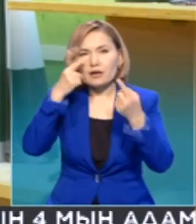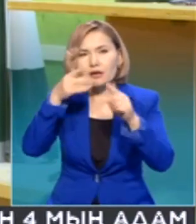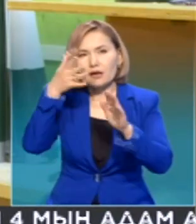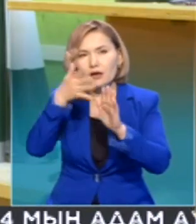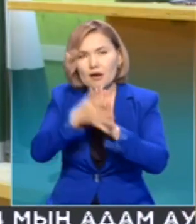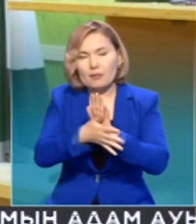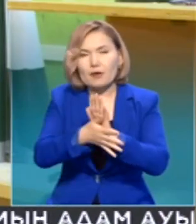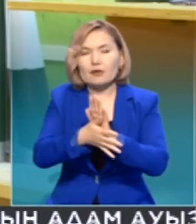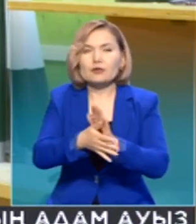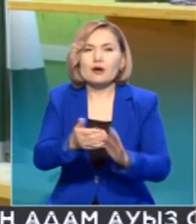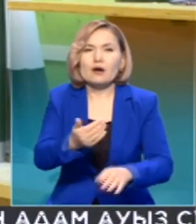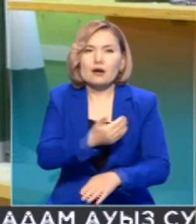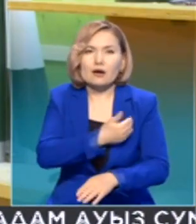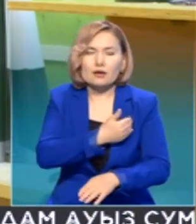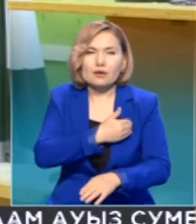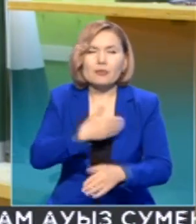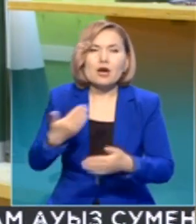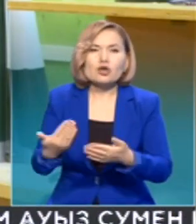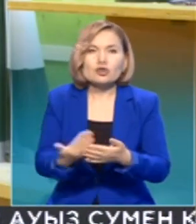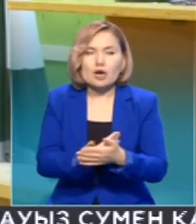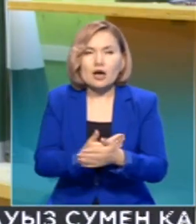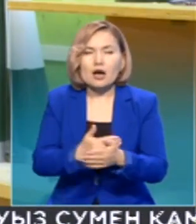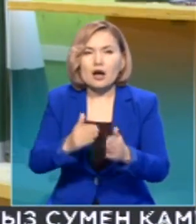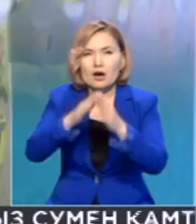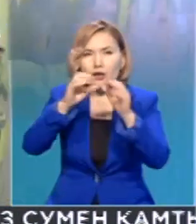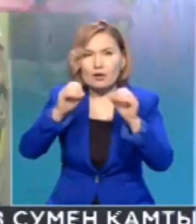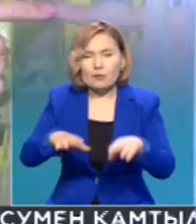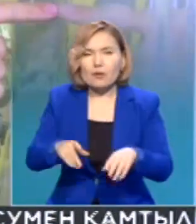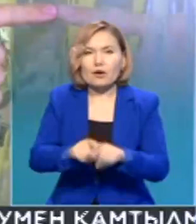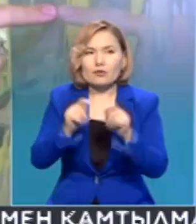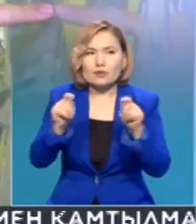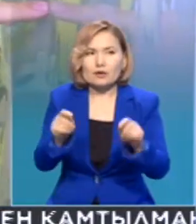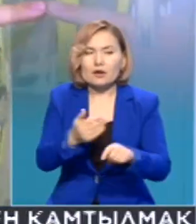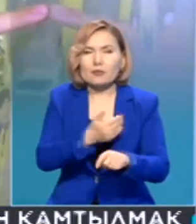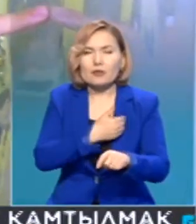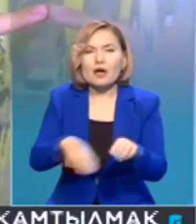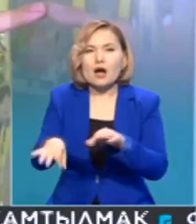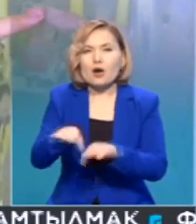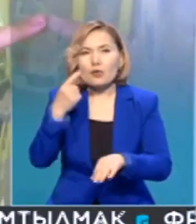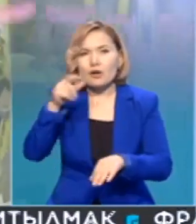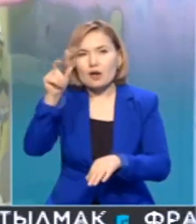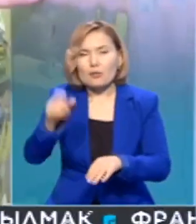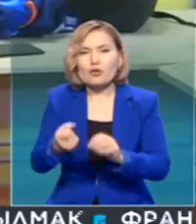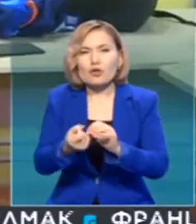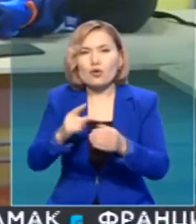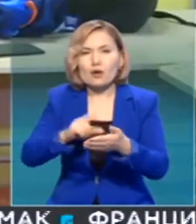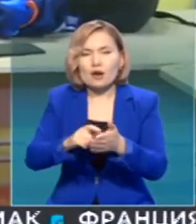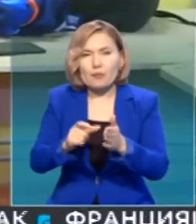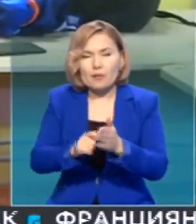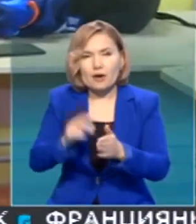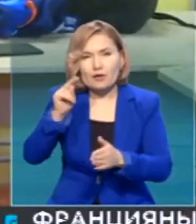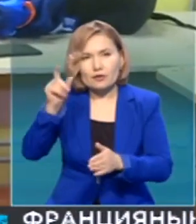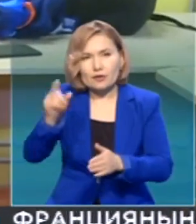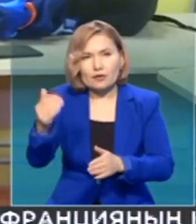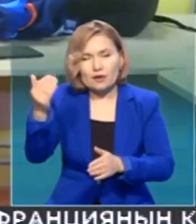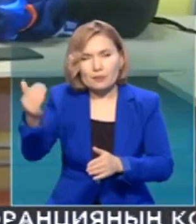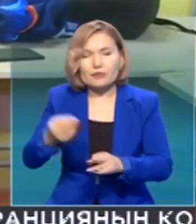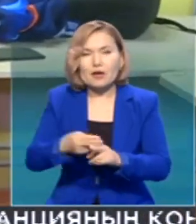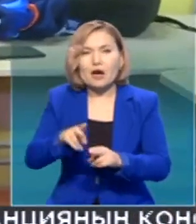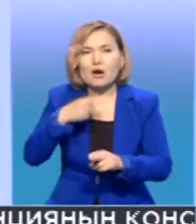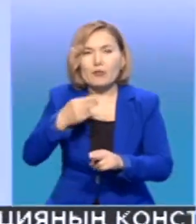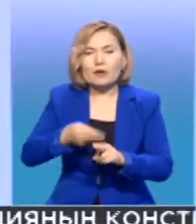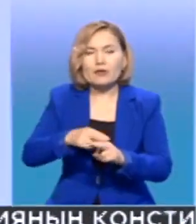технологияларға бай жаңа ғарыш кемесін құру. Ғылыми жобаның жетекшісі 11-ші сынып оқушысы Райымбек Әділбектің